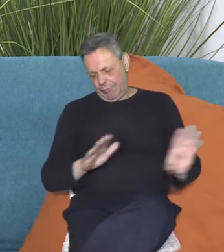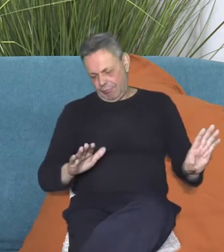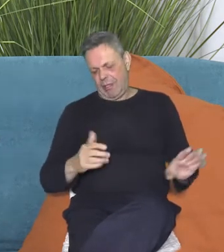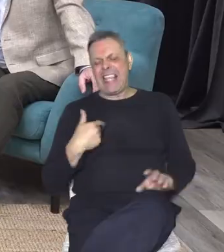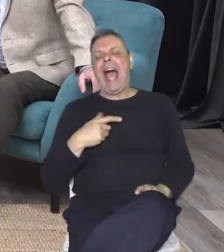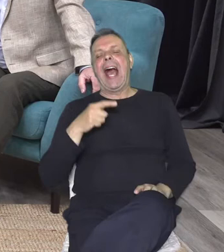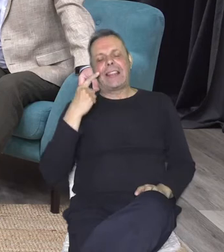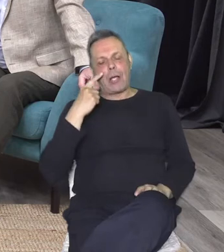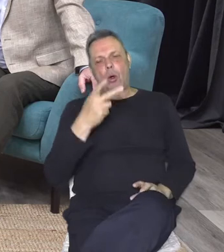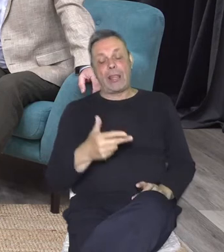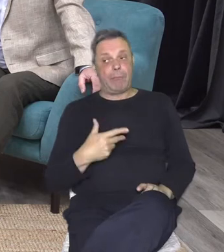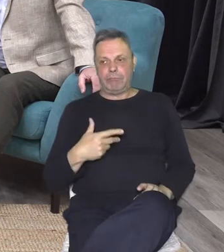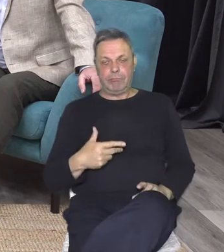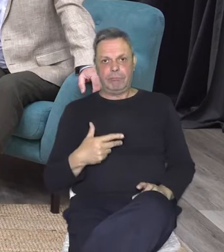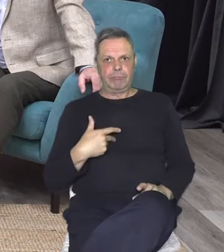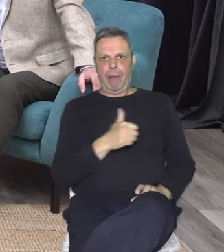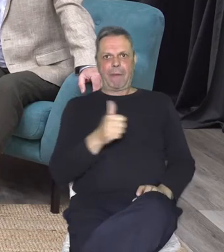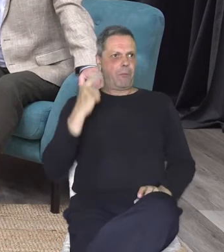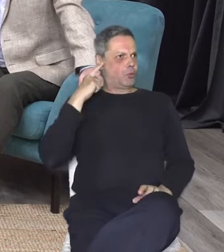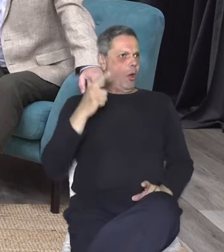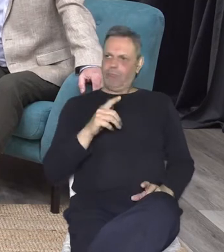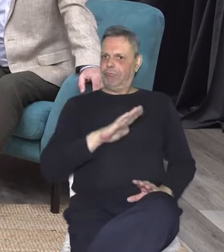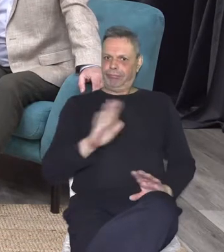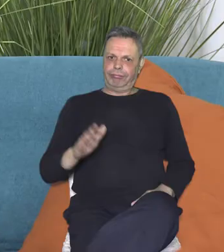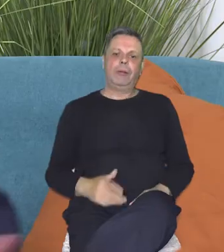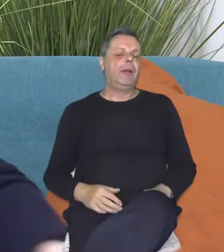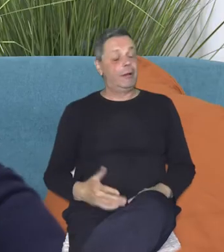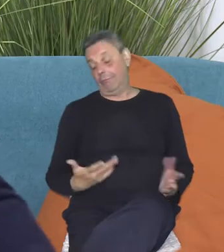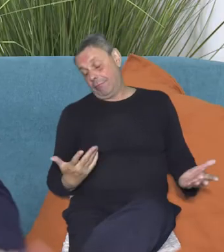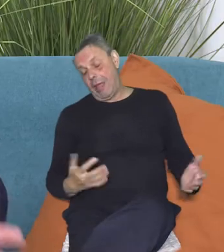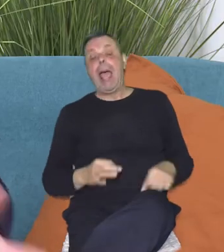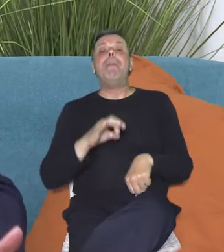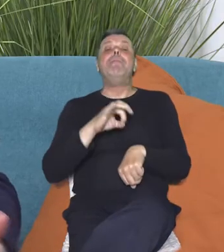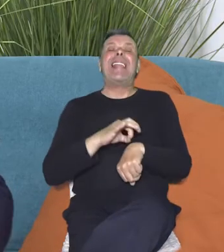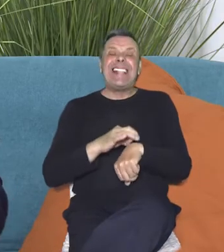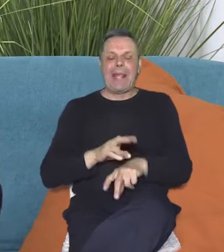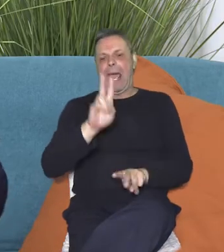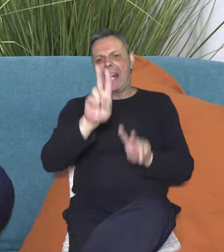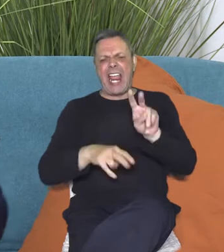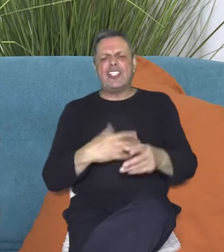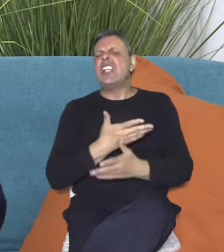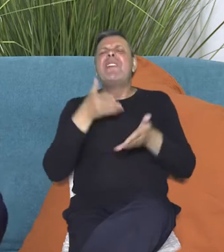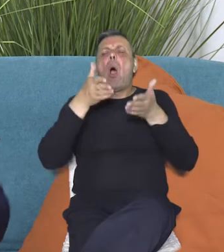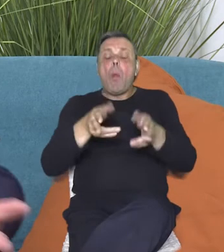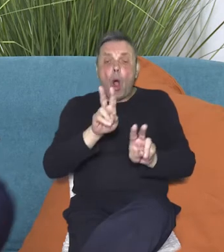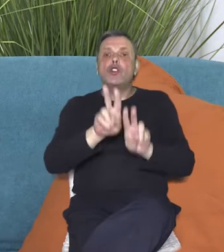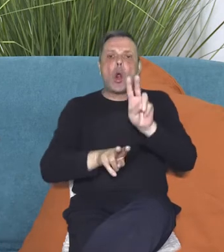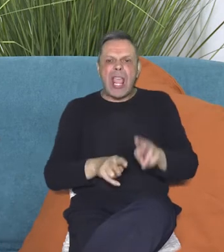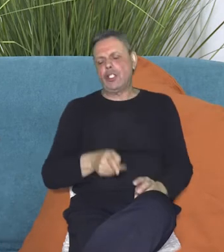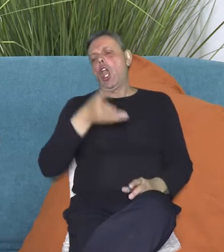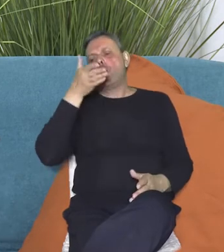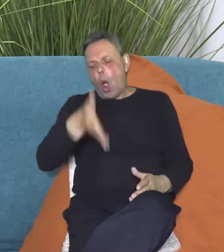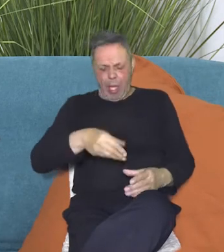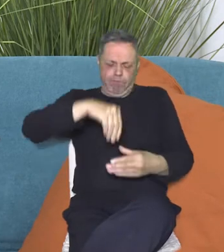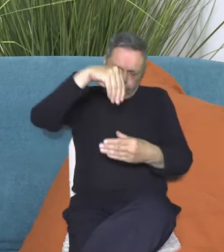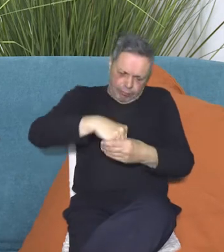na medicinu. To pripučujem svaka čast. Pa je, jer medicina liječi. Znači, sve ono što liječi, apsolutno